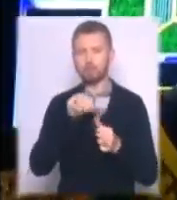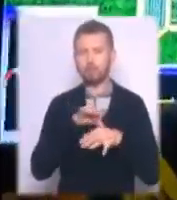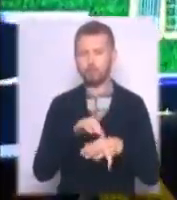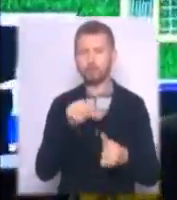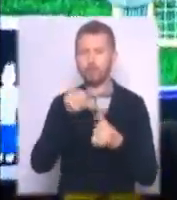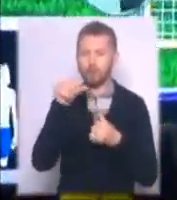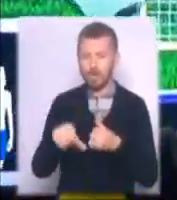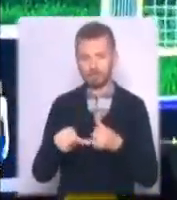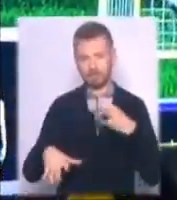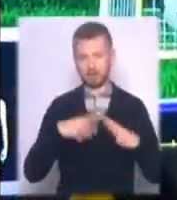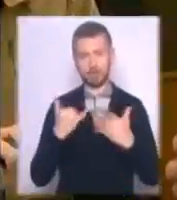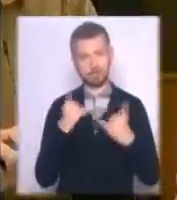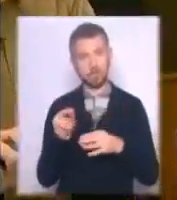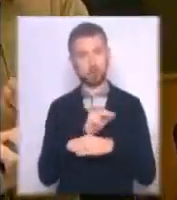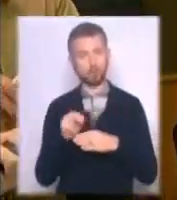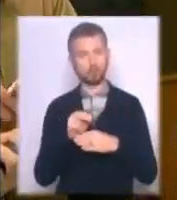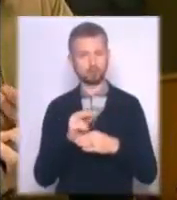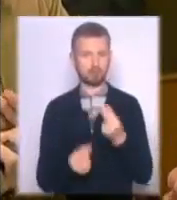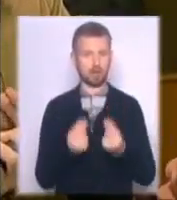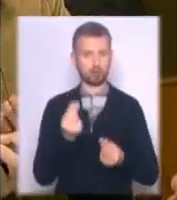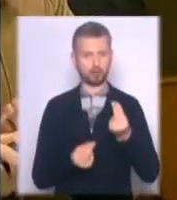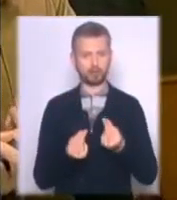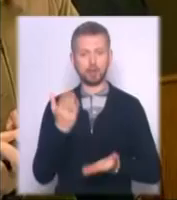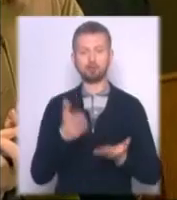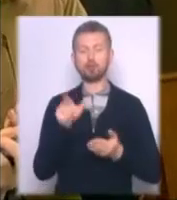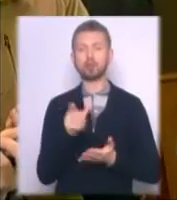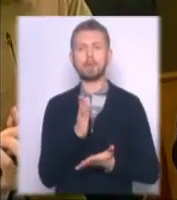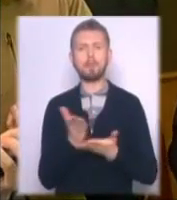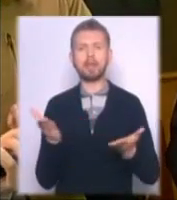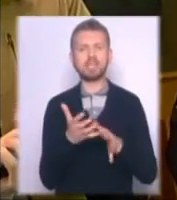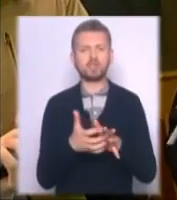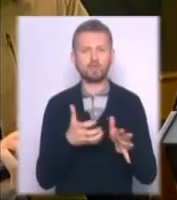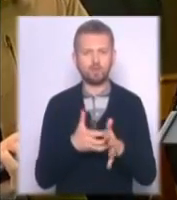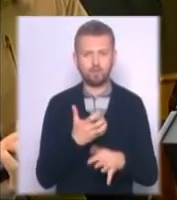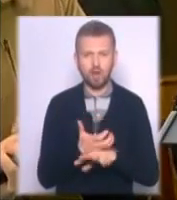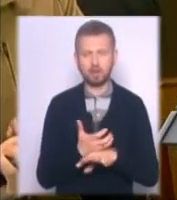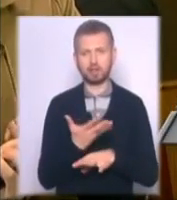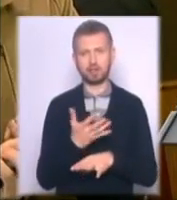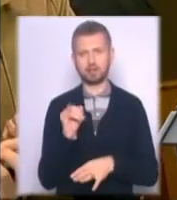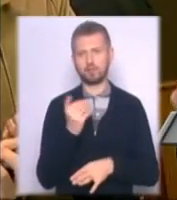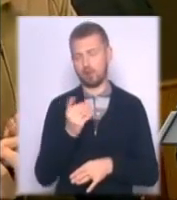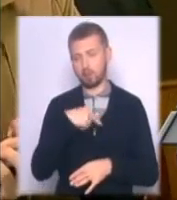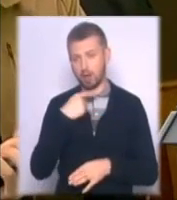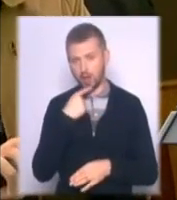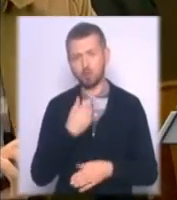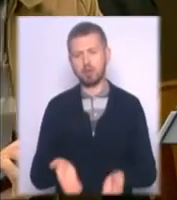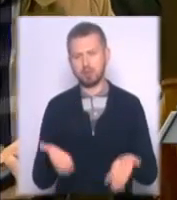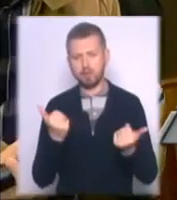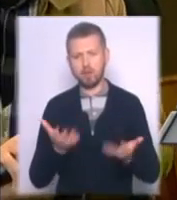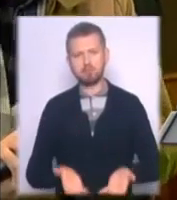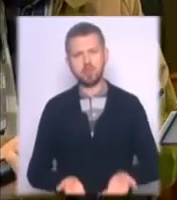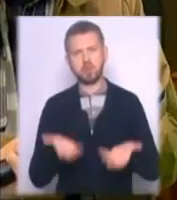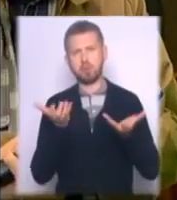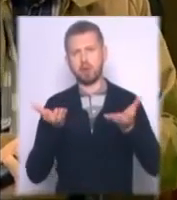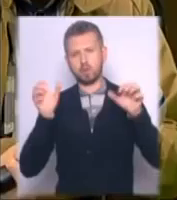граючи. Якщо от людина має якісь вади і вам кажуть, там, беріть, підіймайте, опускайте, да,